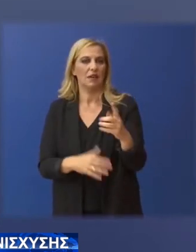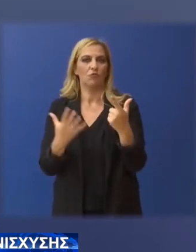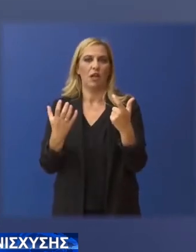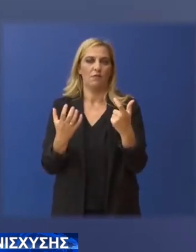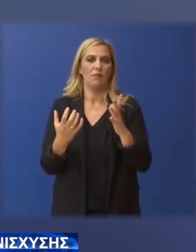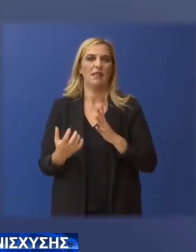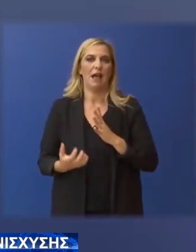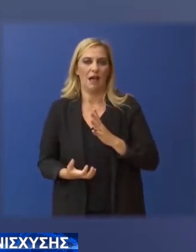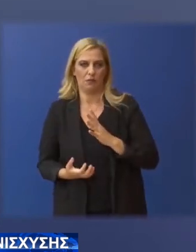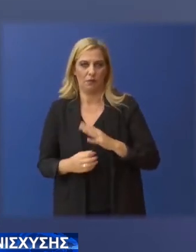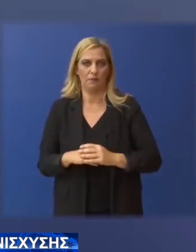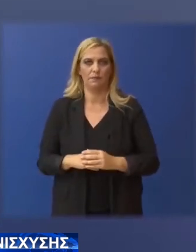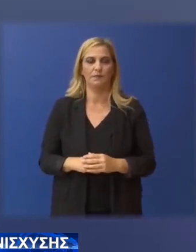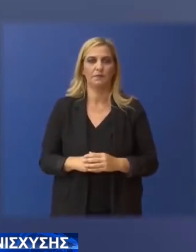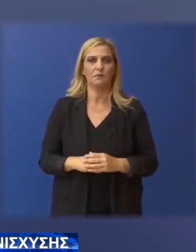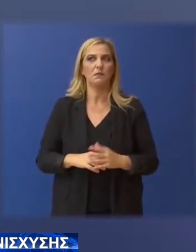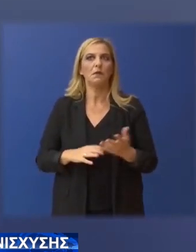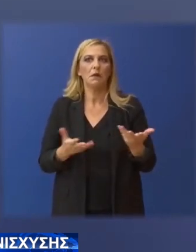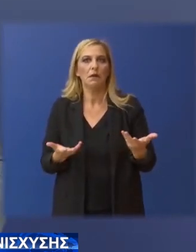4.470 φυσικά πρόσωπα, δηλαδή